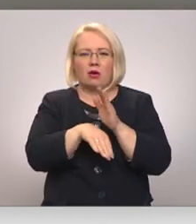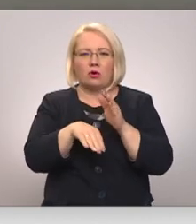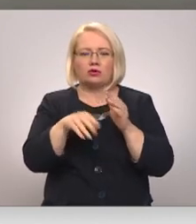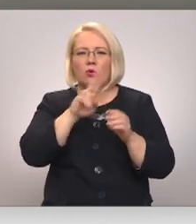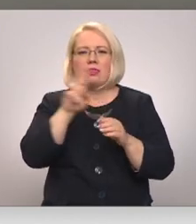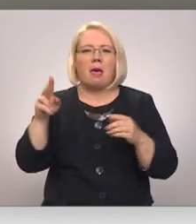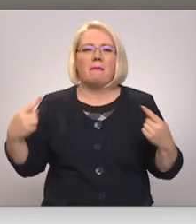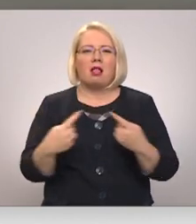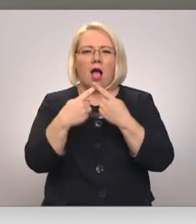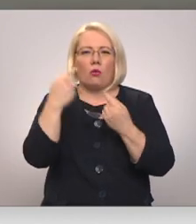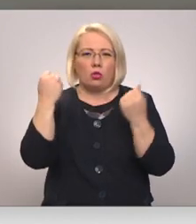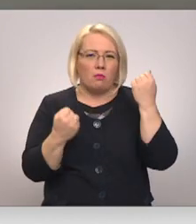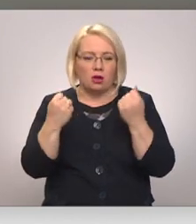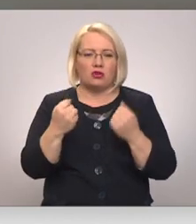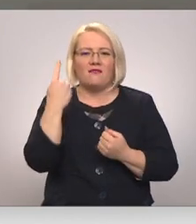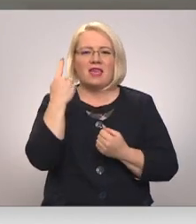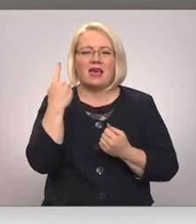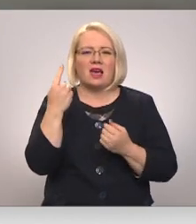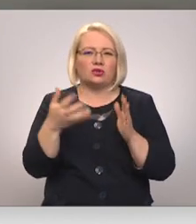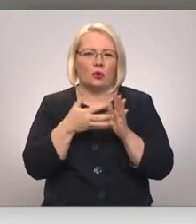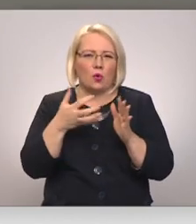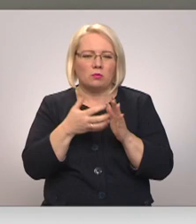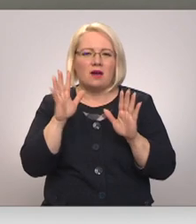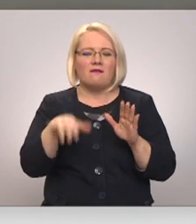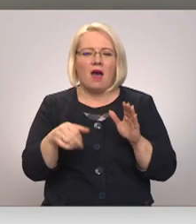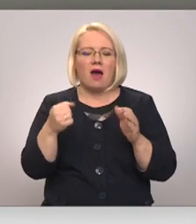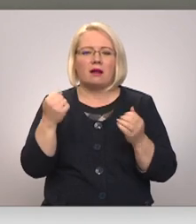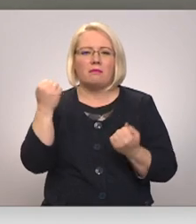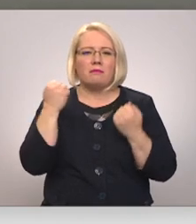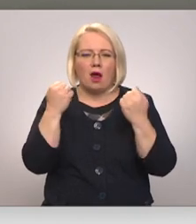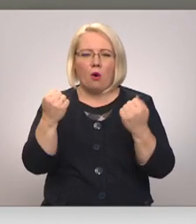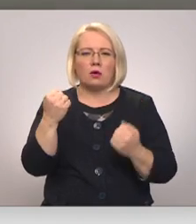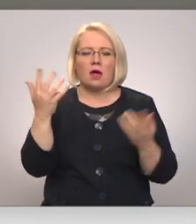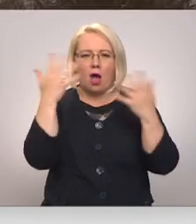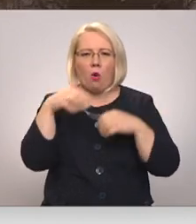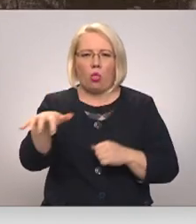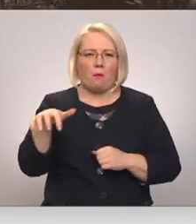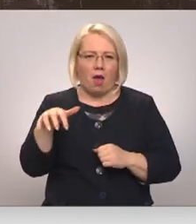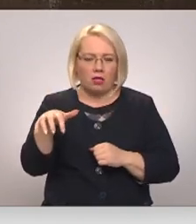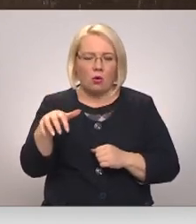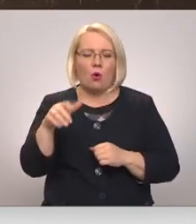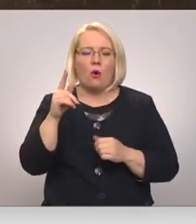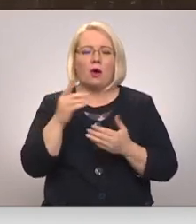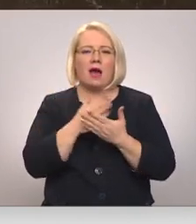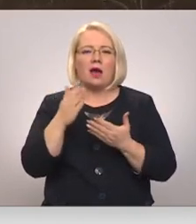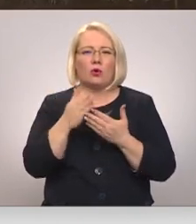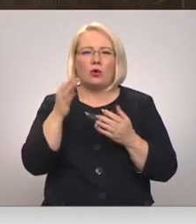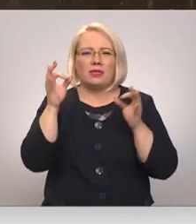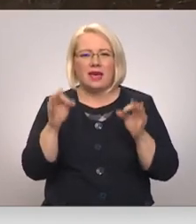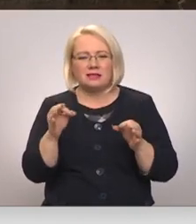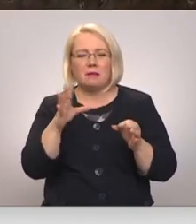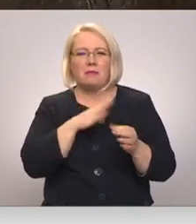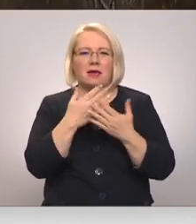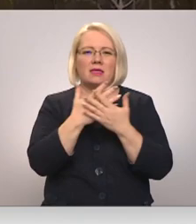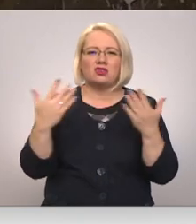nepielāgotu auto. Vienīgais ierobežojums – vadīt var tikai ar automātisko ātrumkārbu aprīkotu mašīnu. Kārtojot tiesības bijušas dažādas